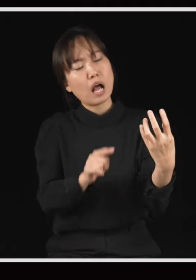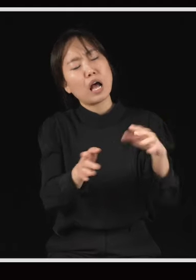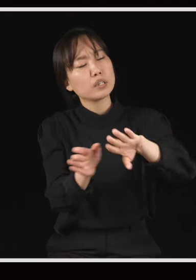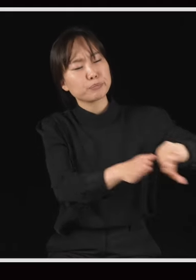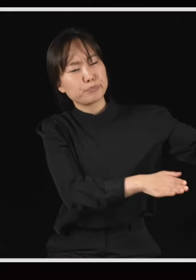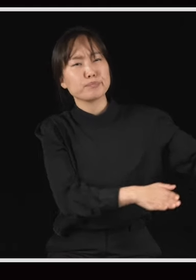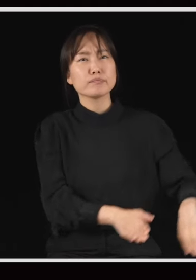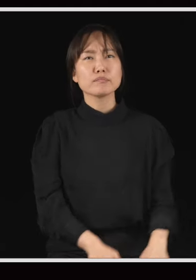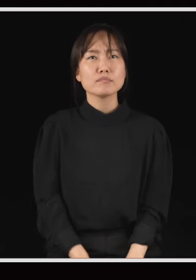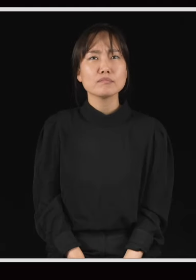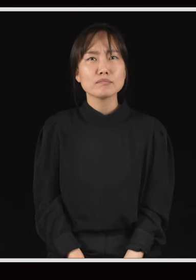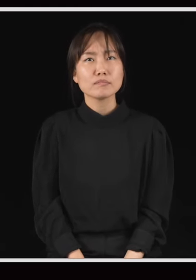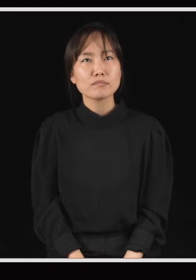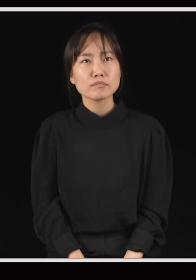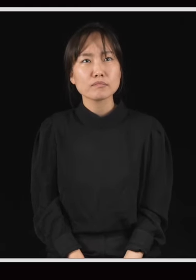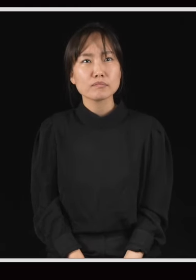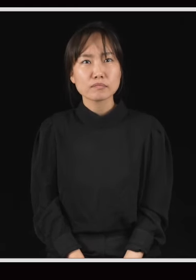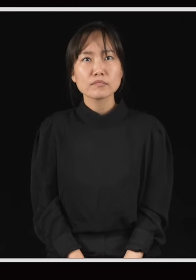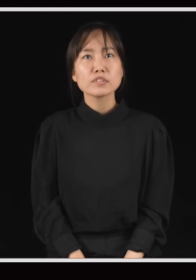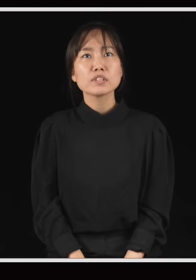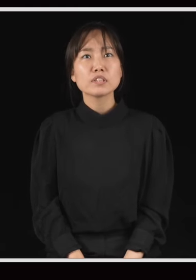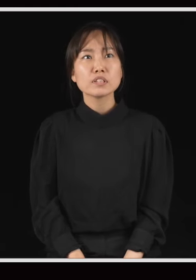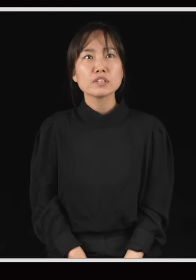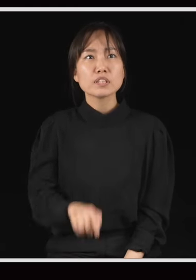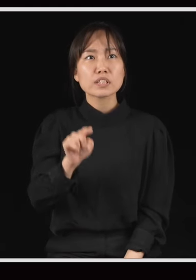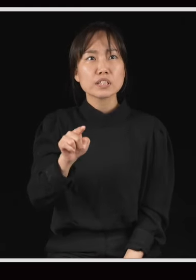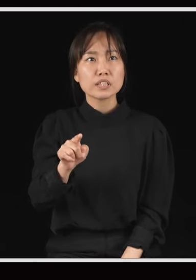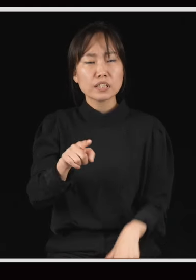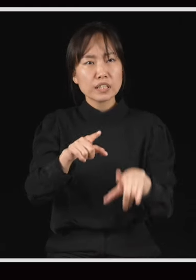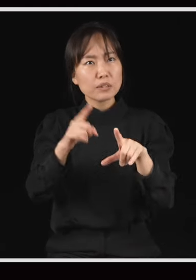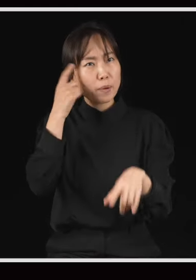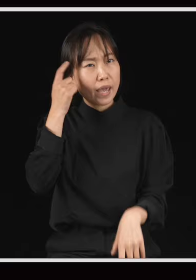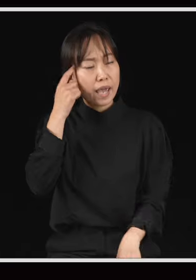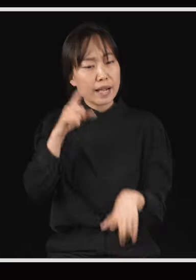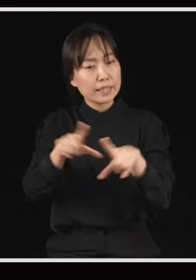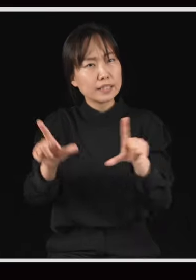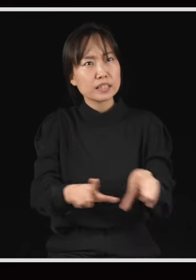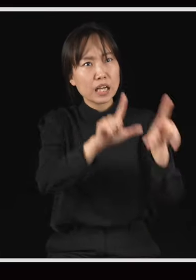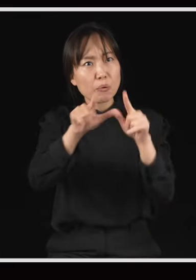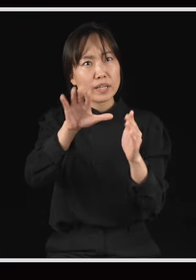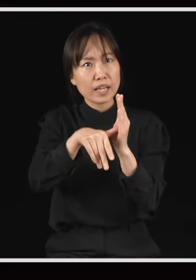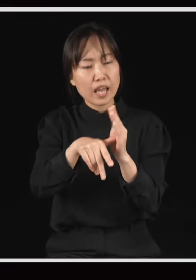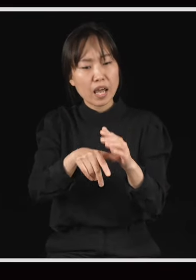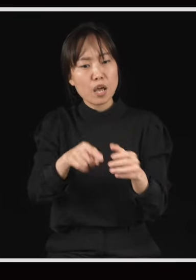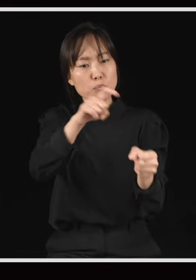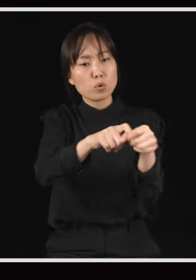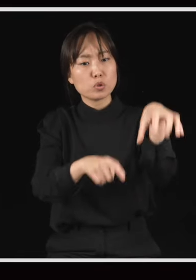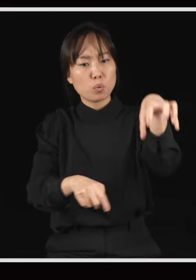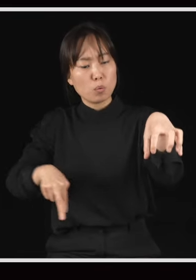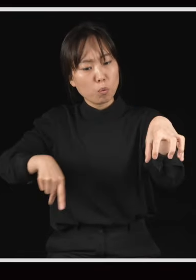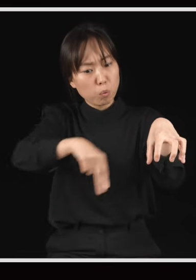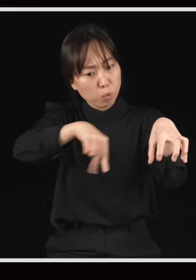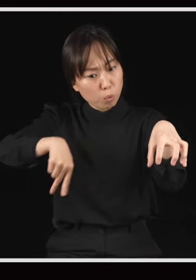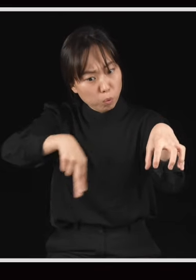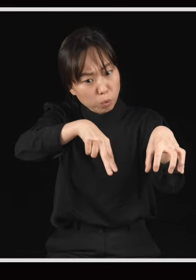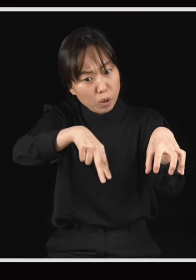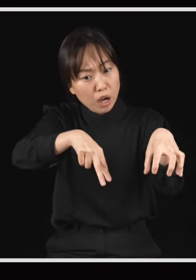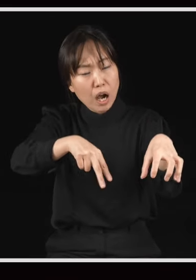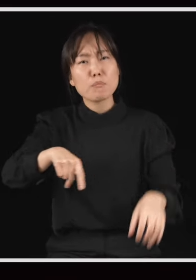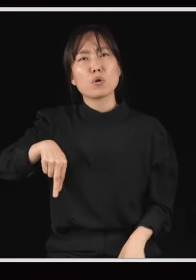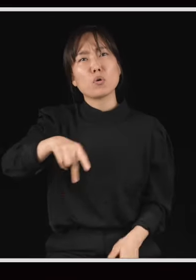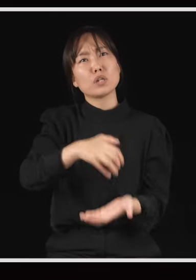그건 빼고요. 그러니까 왜냐하면은 생활 습관에서 기본적으로 우리가 포인트 A에서 포인트 B로 걸어 다니면